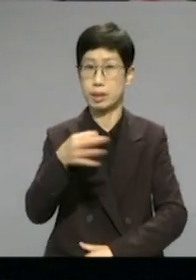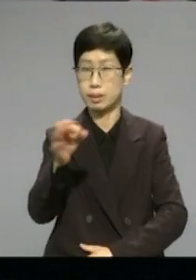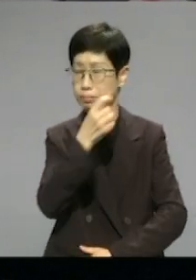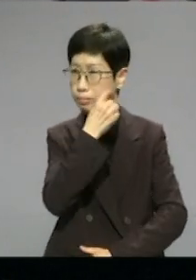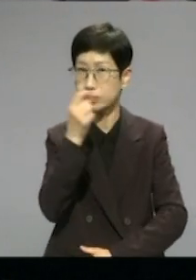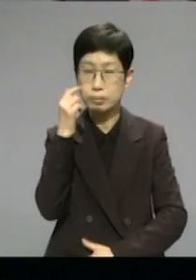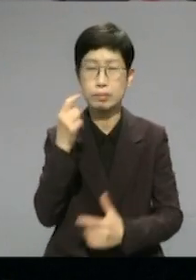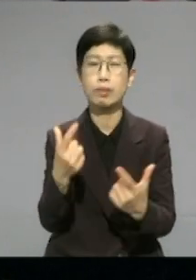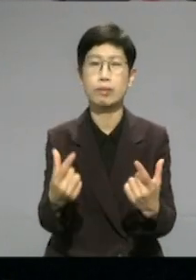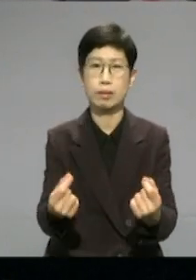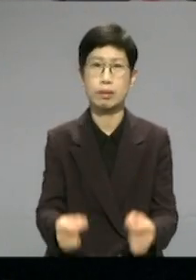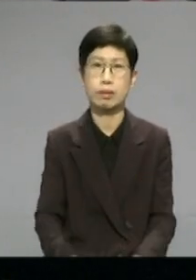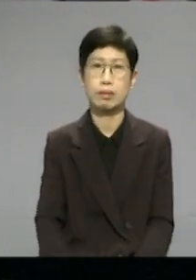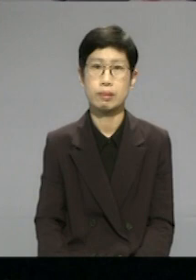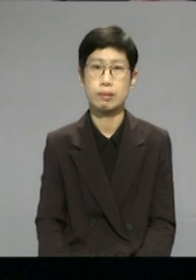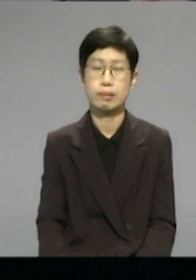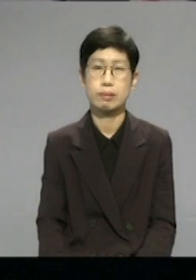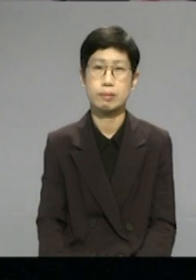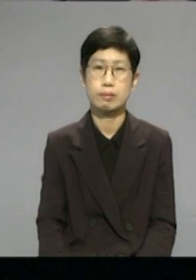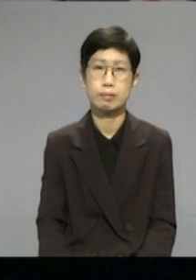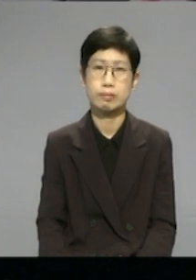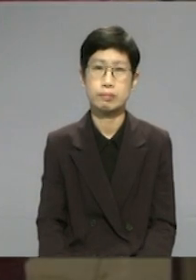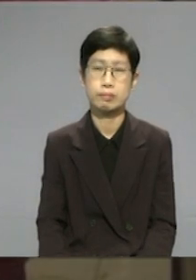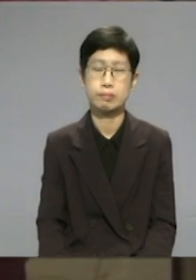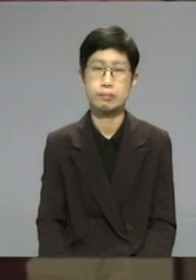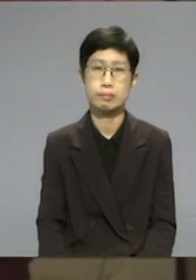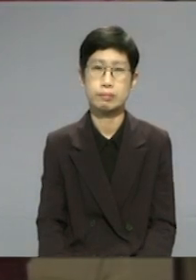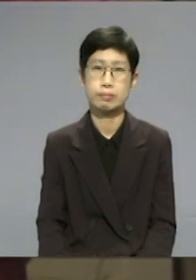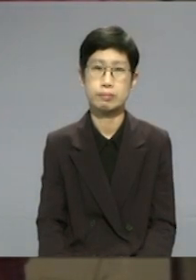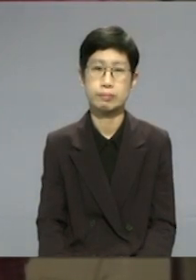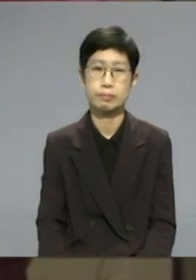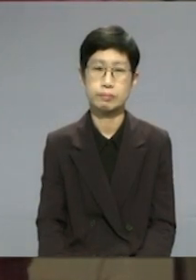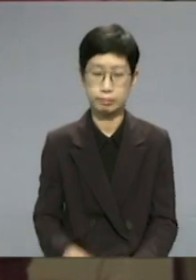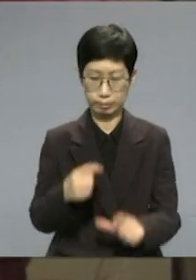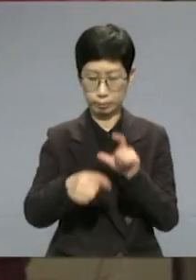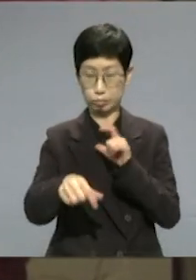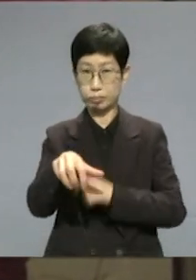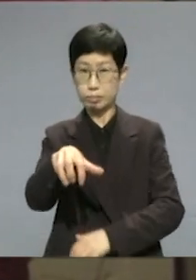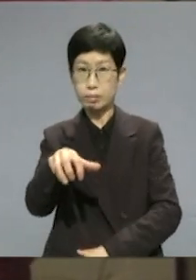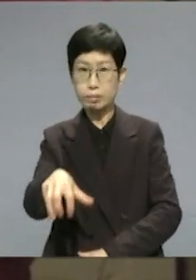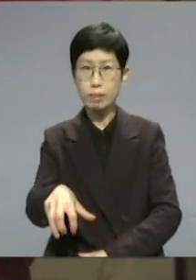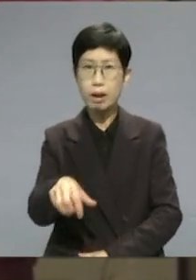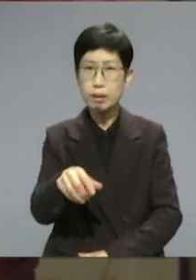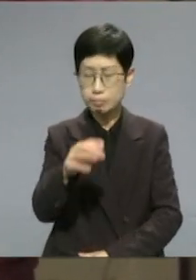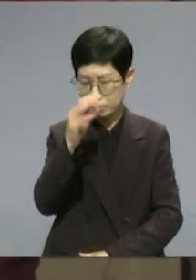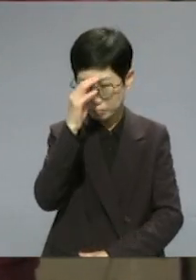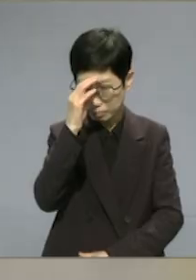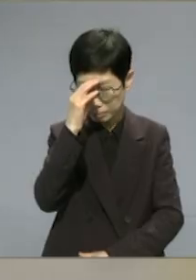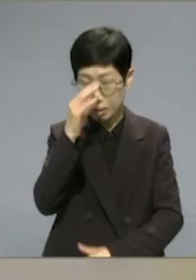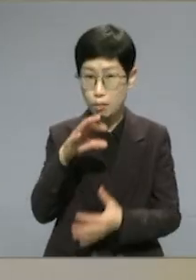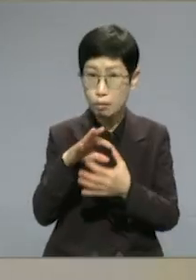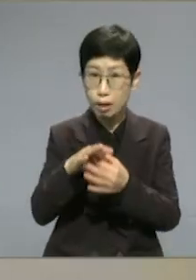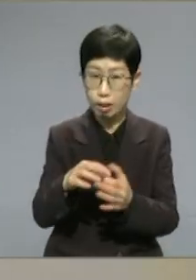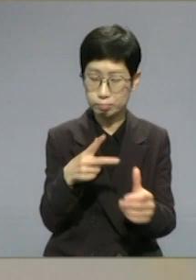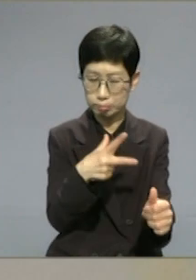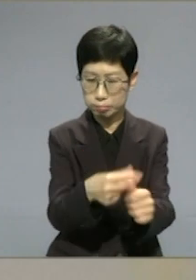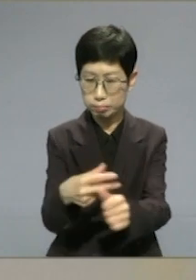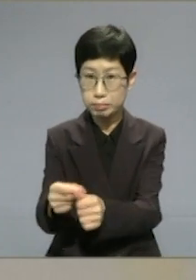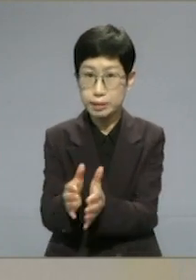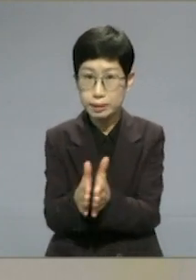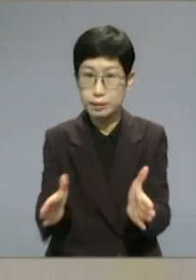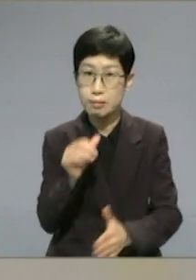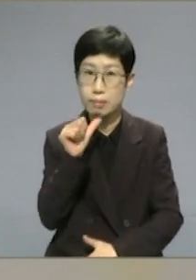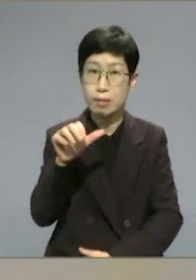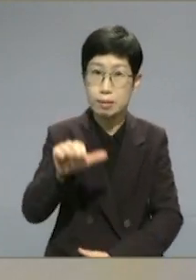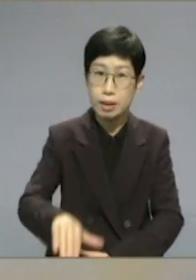internationally certified again as a quality manufacturer. 일부 지역에서는 말라리아 백신 접종도 시작돼 5세